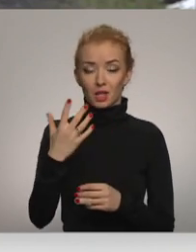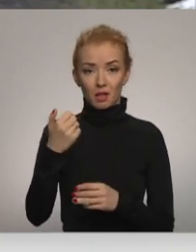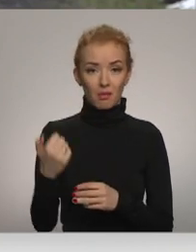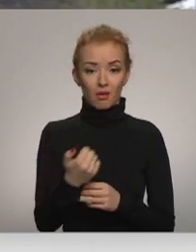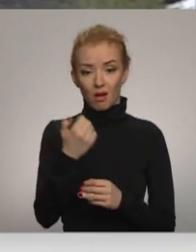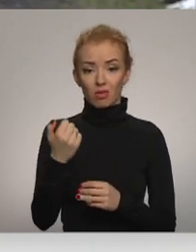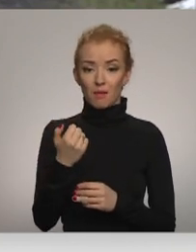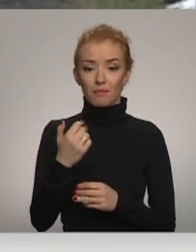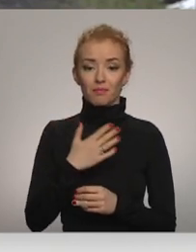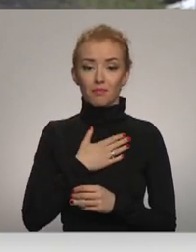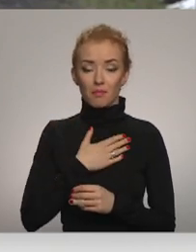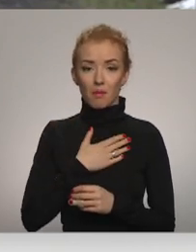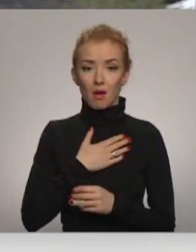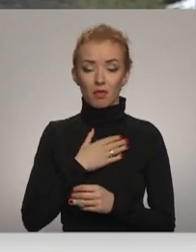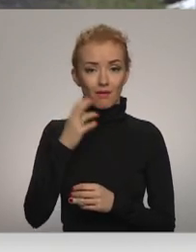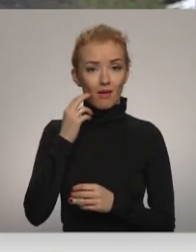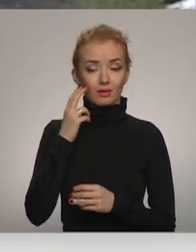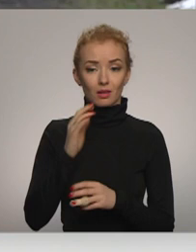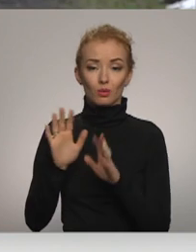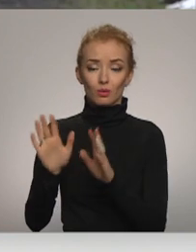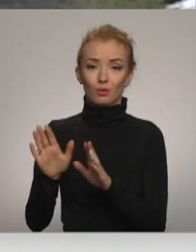Gadam mani vecāki pavadīja